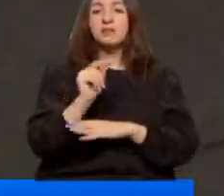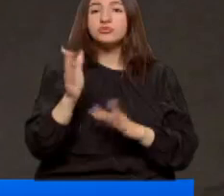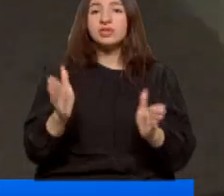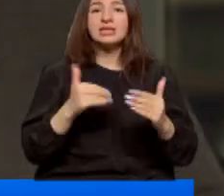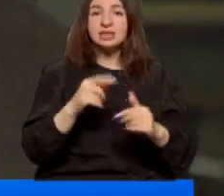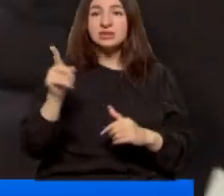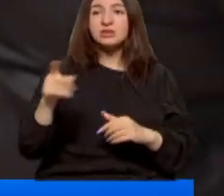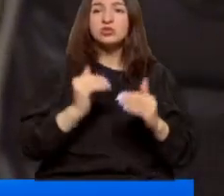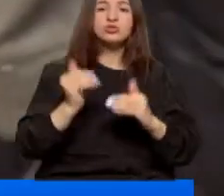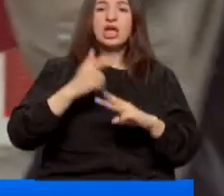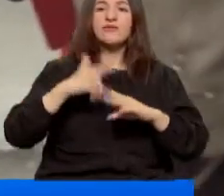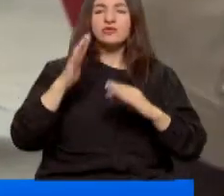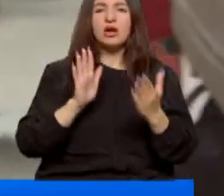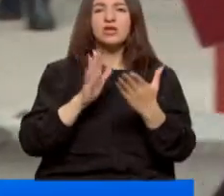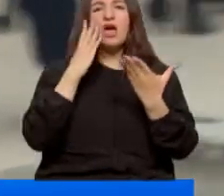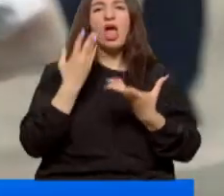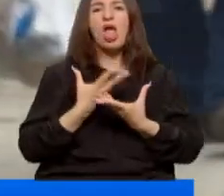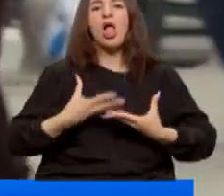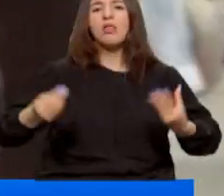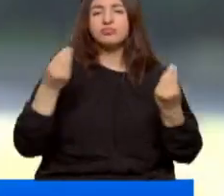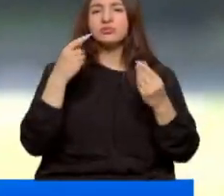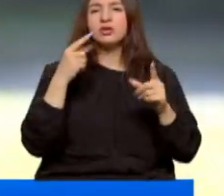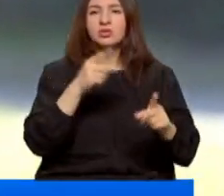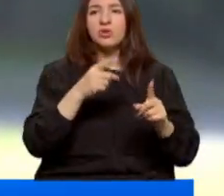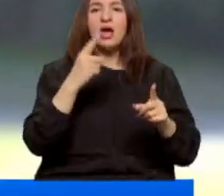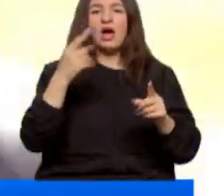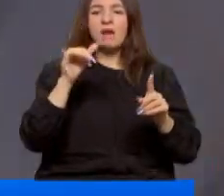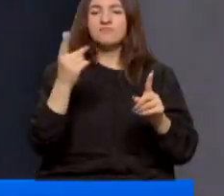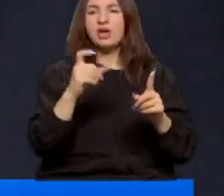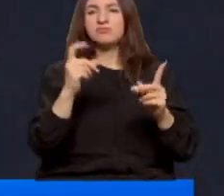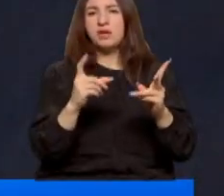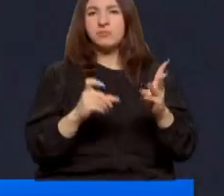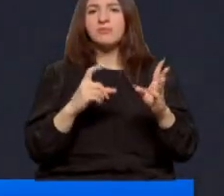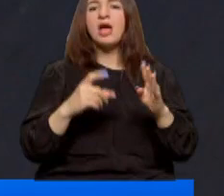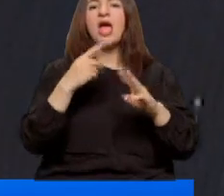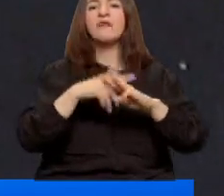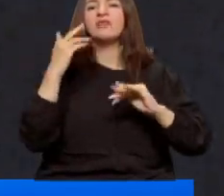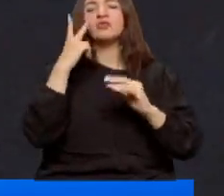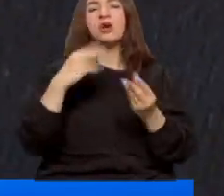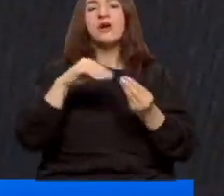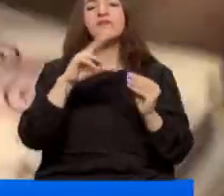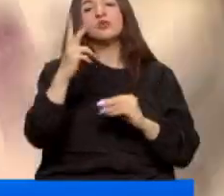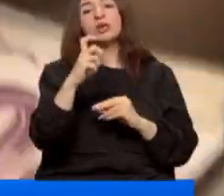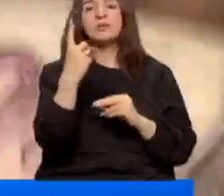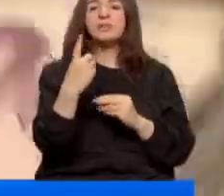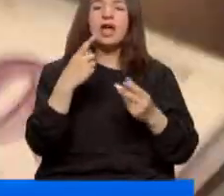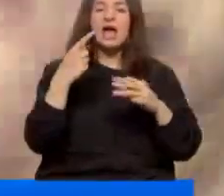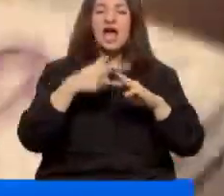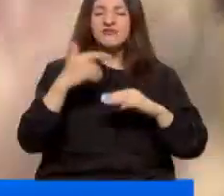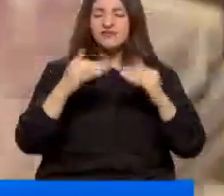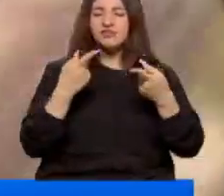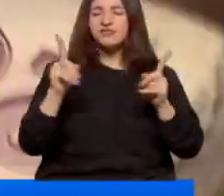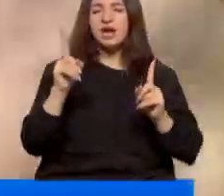yüksek enflasyon karşısında eriyen maaşlara karşı eşel mobil sistemini önermişti. Her ay ya da 3 ayda bir enflasyon farkının